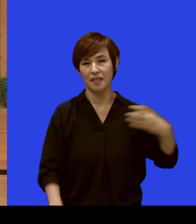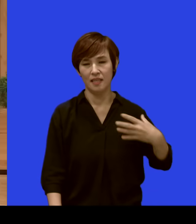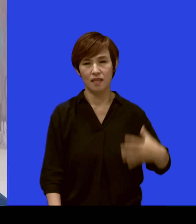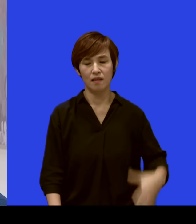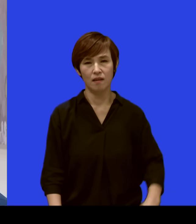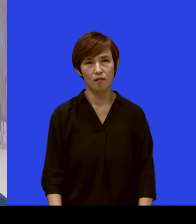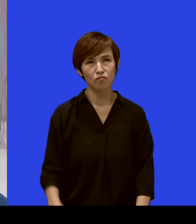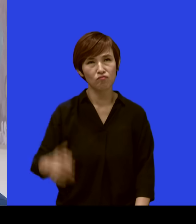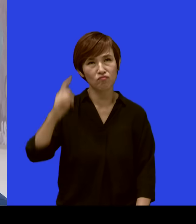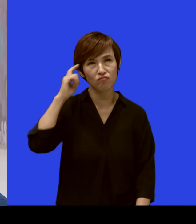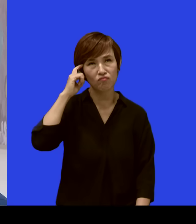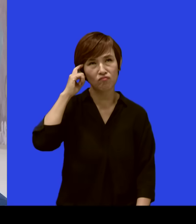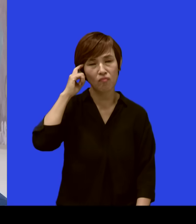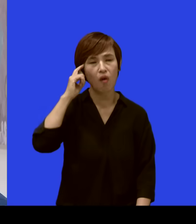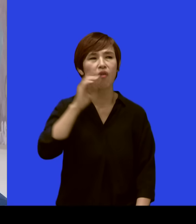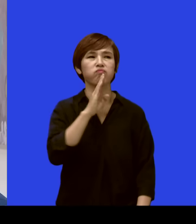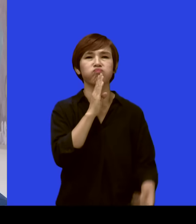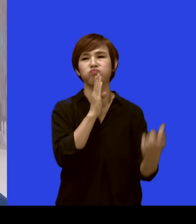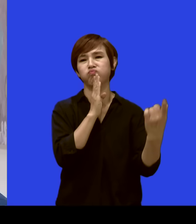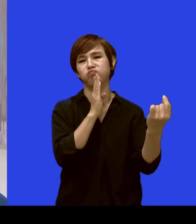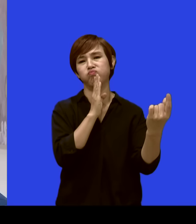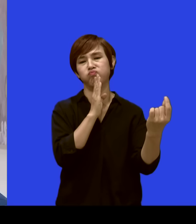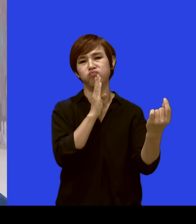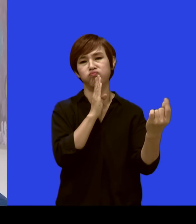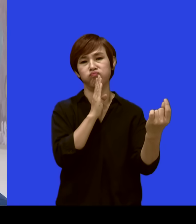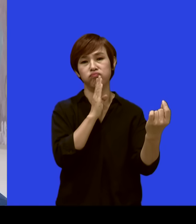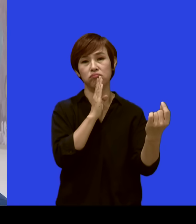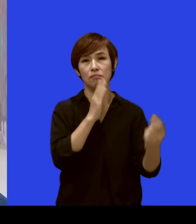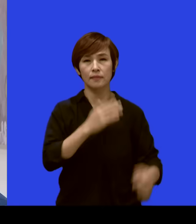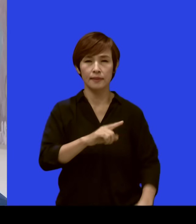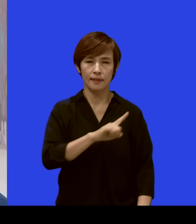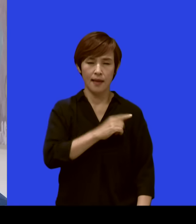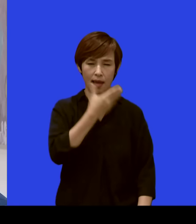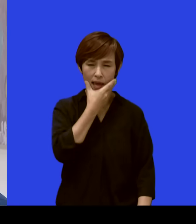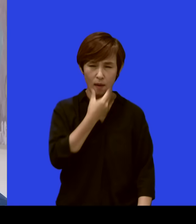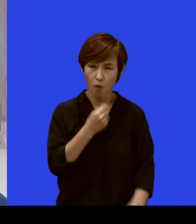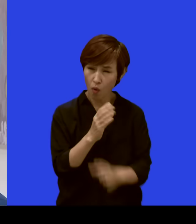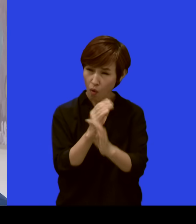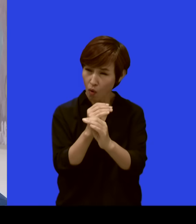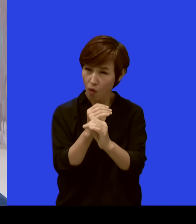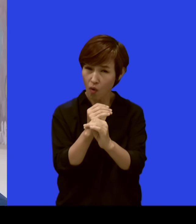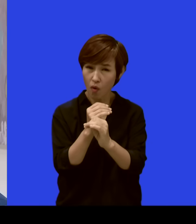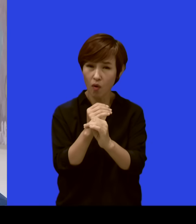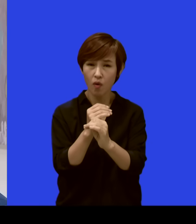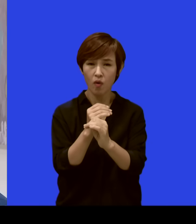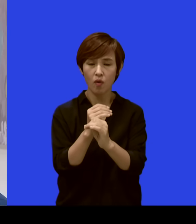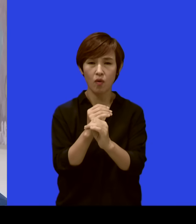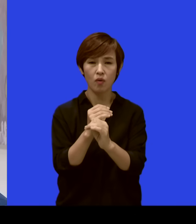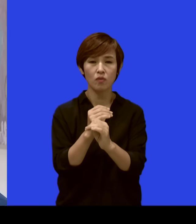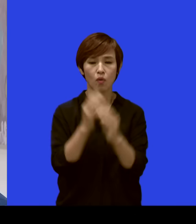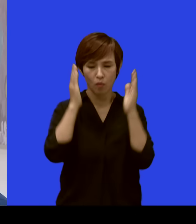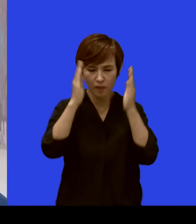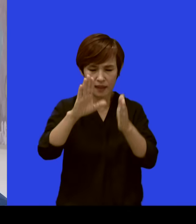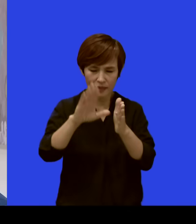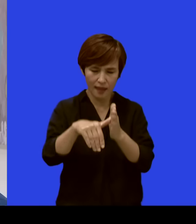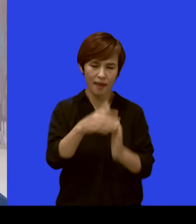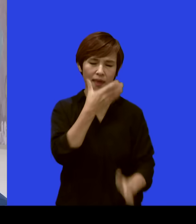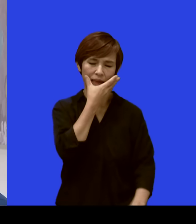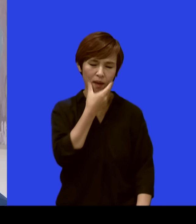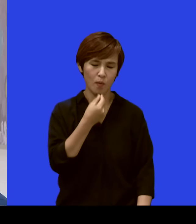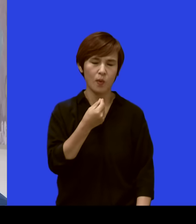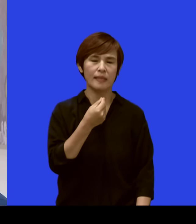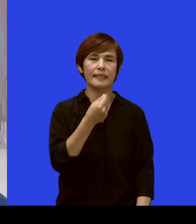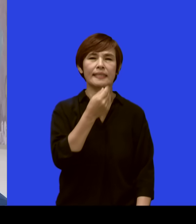생각해 보니까 그 말이 맞는 거예요. 제가 어디 있을 때 제일 행복한가. 그랬더니 그 도서관에서 공부할 때 책 읽을 때 제일